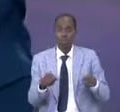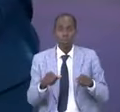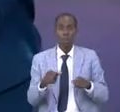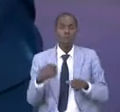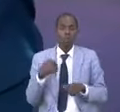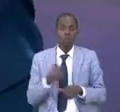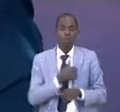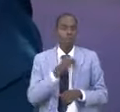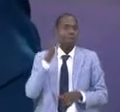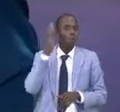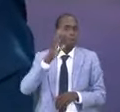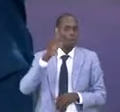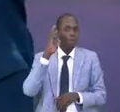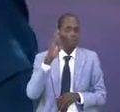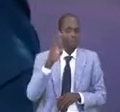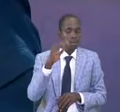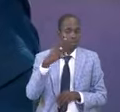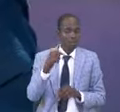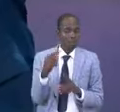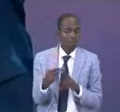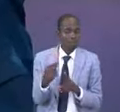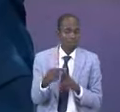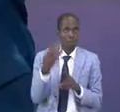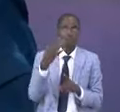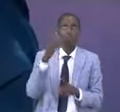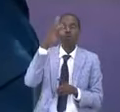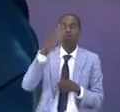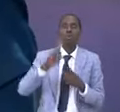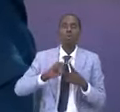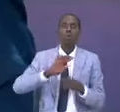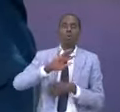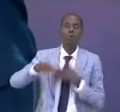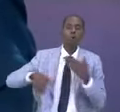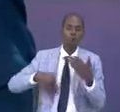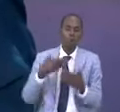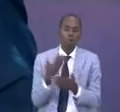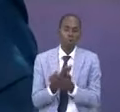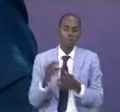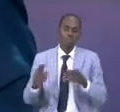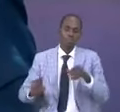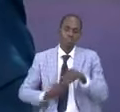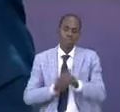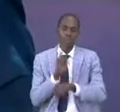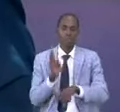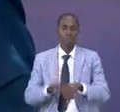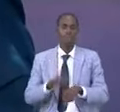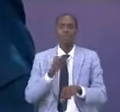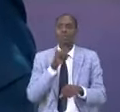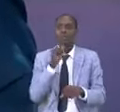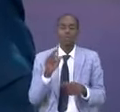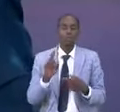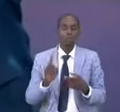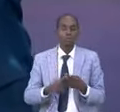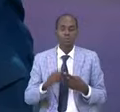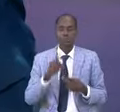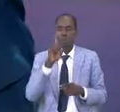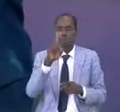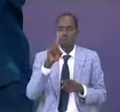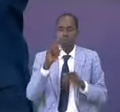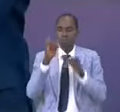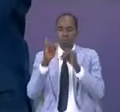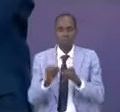tout le monde entier tenez pas tout individu les êtres humains mais à toutes les nations